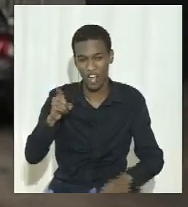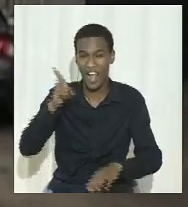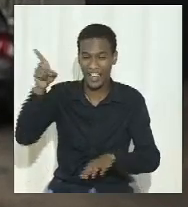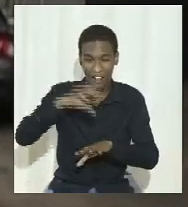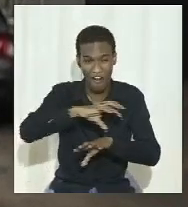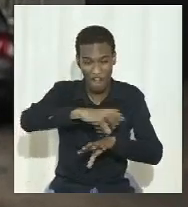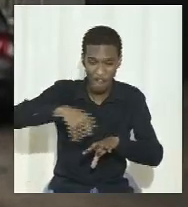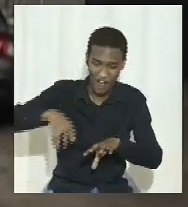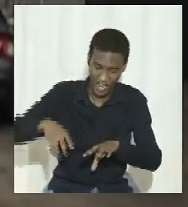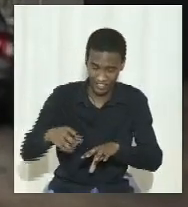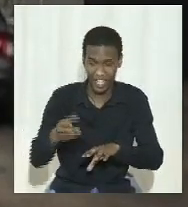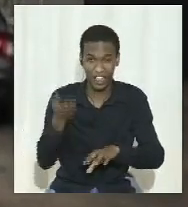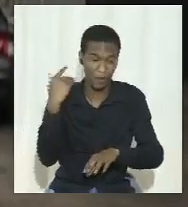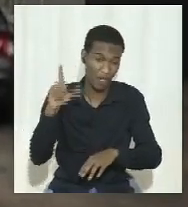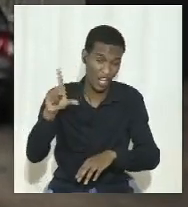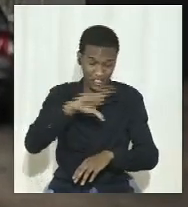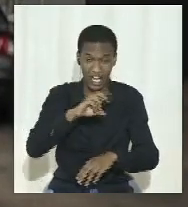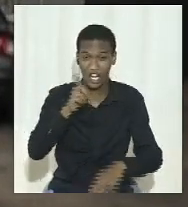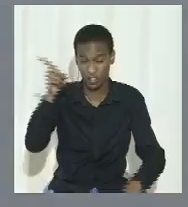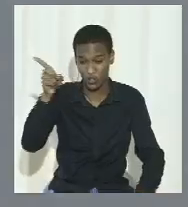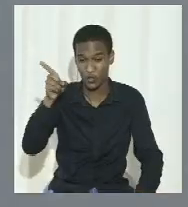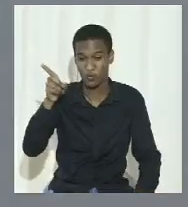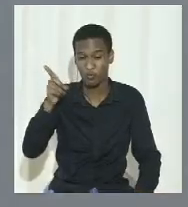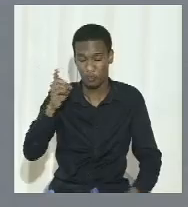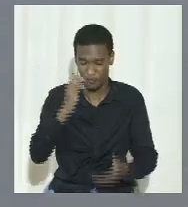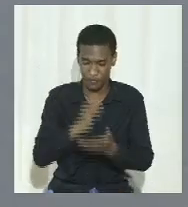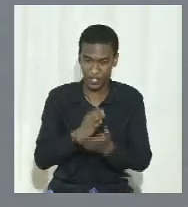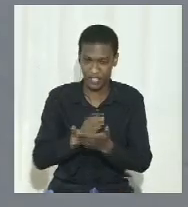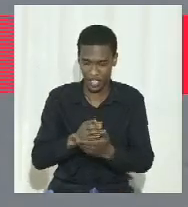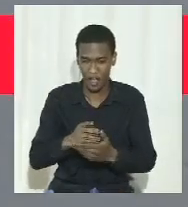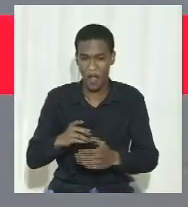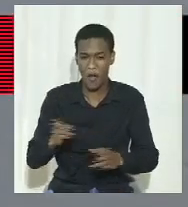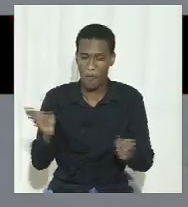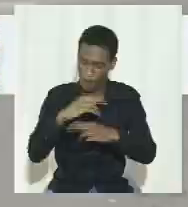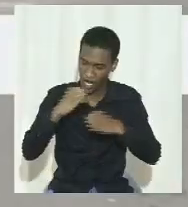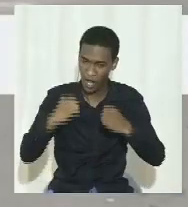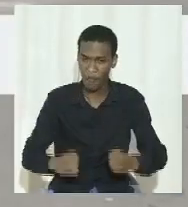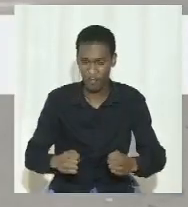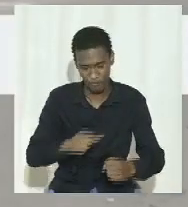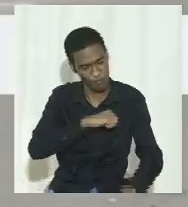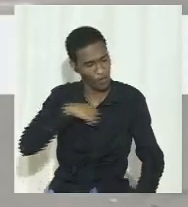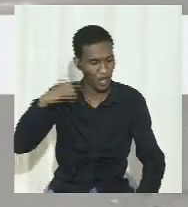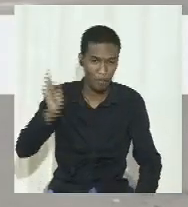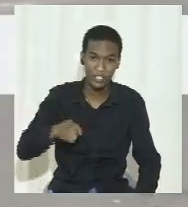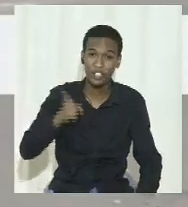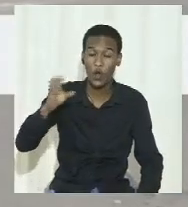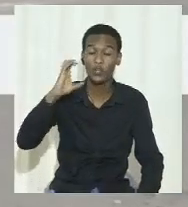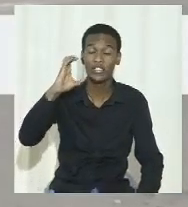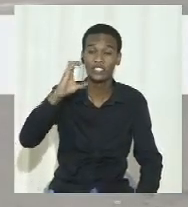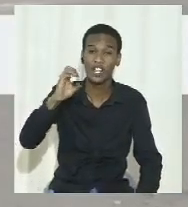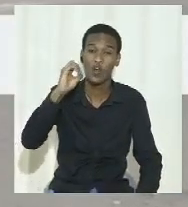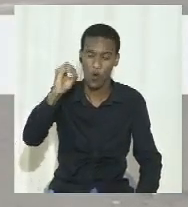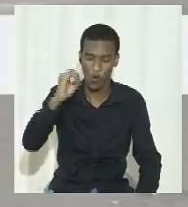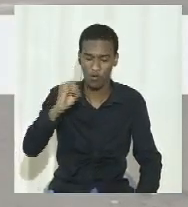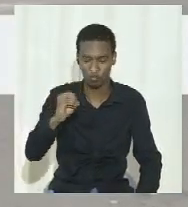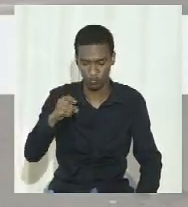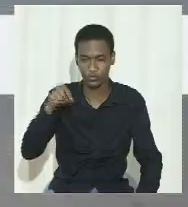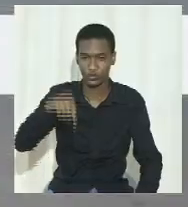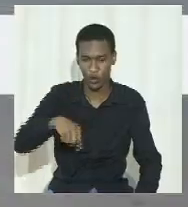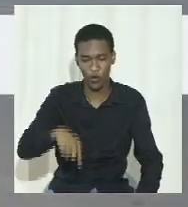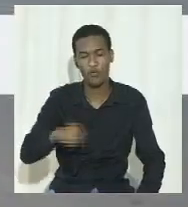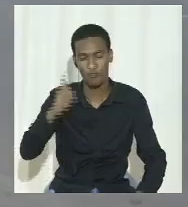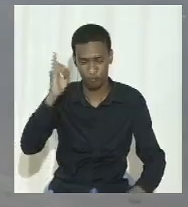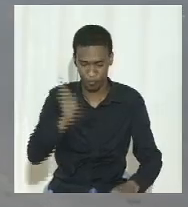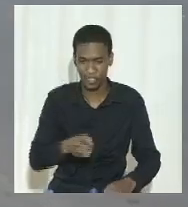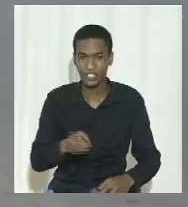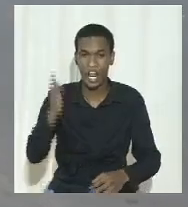alatsinainy no nanamafisana izy ireo fa mbola misy ny CCO ary manatanteraka ny fampiarana ny fepetra raisy ny